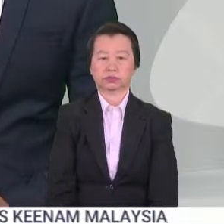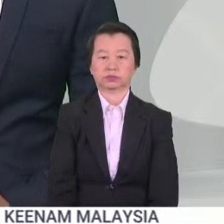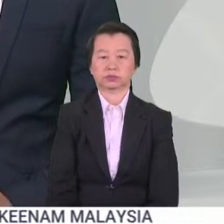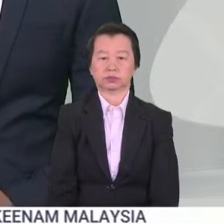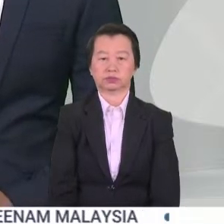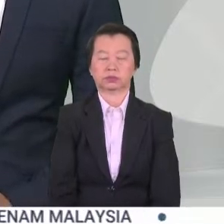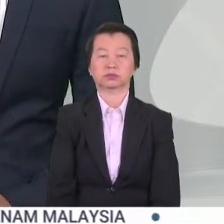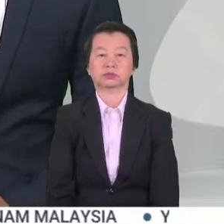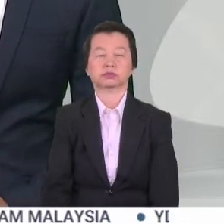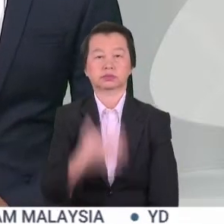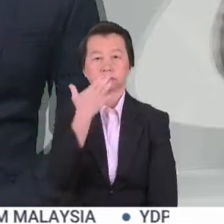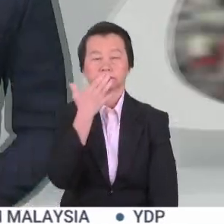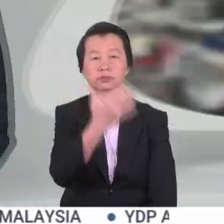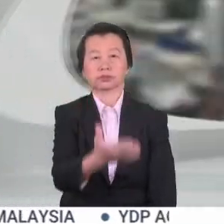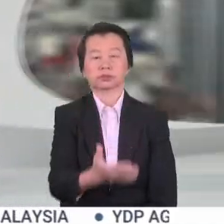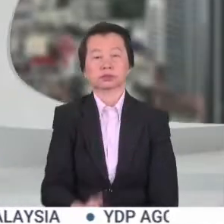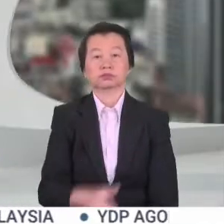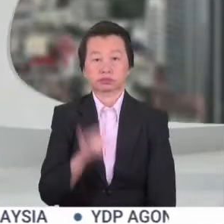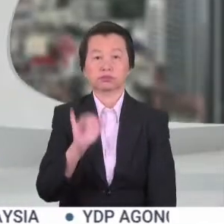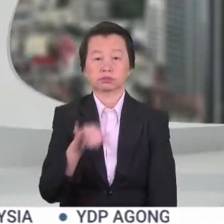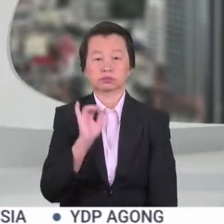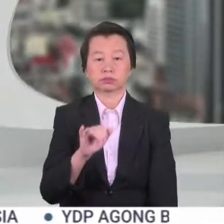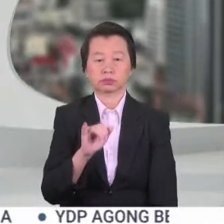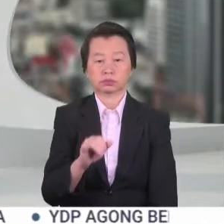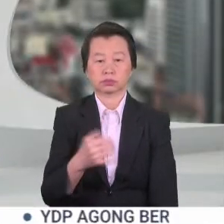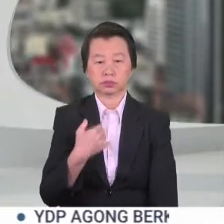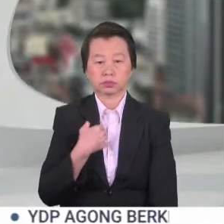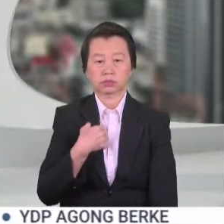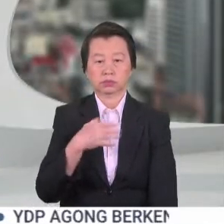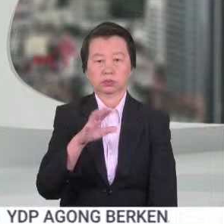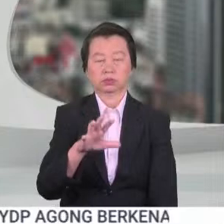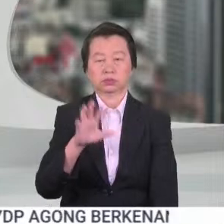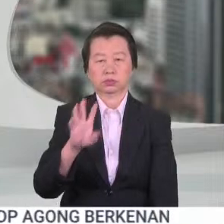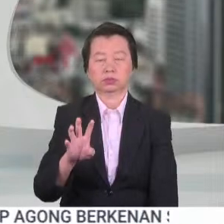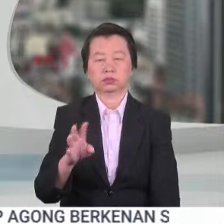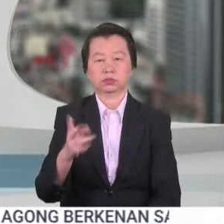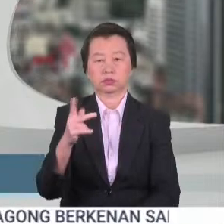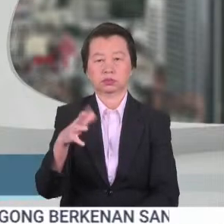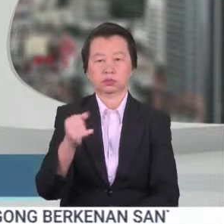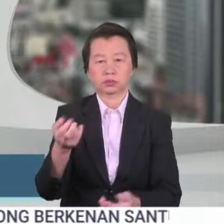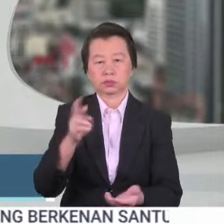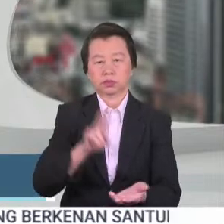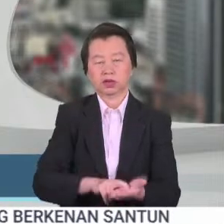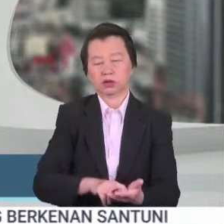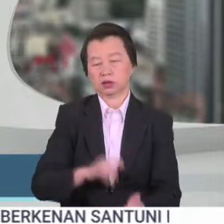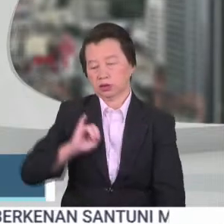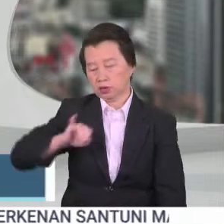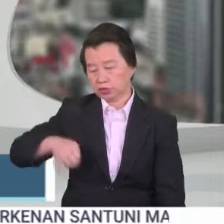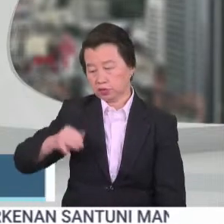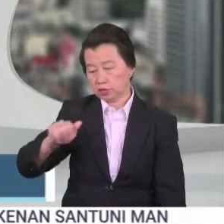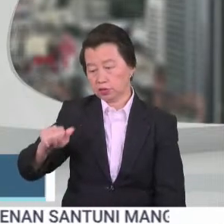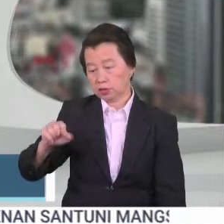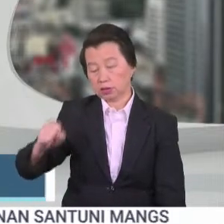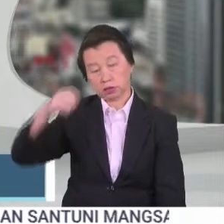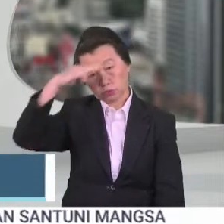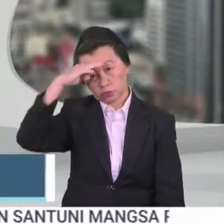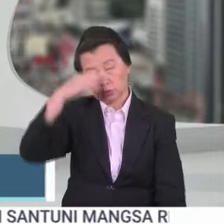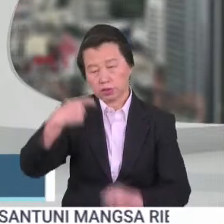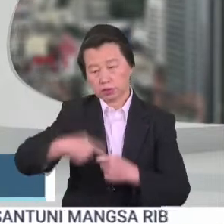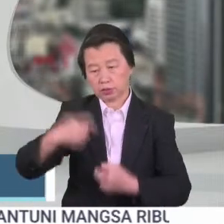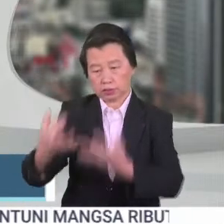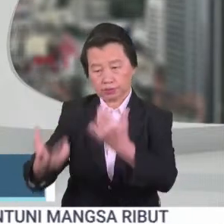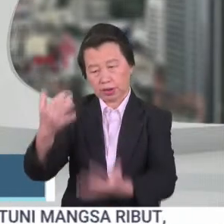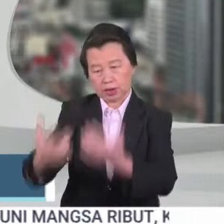Bu terima kasih ya 395 kes direkodkan jabatan alam sekitar J Johor berkait